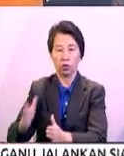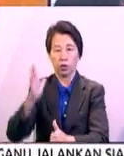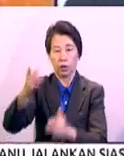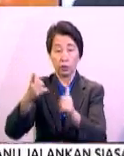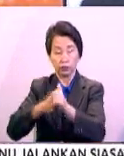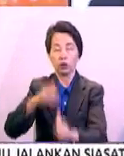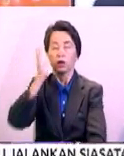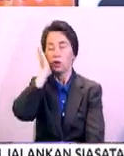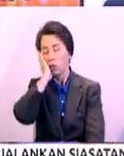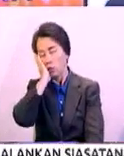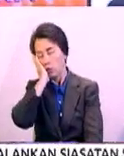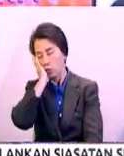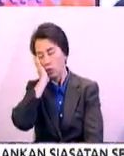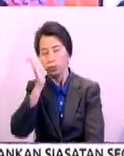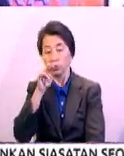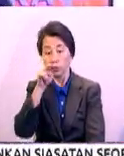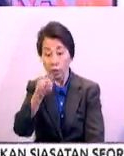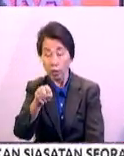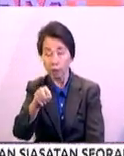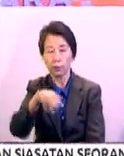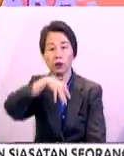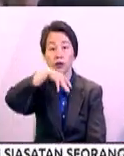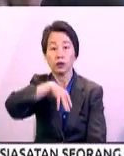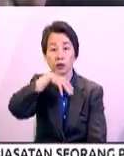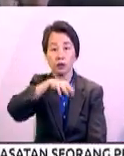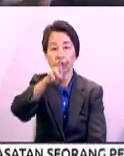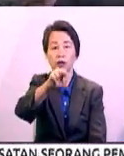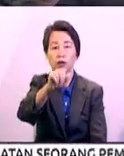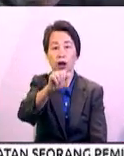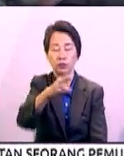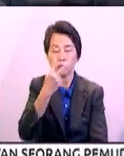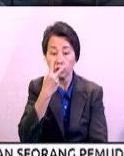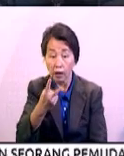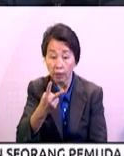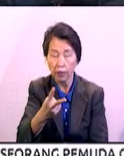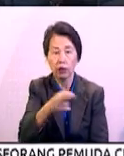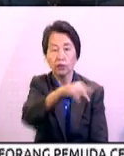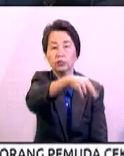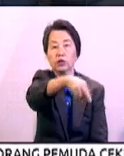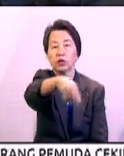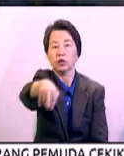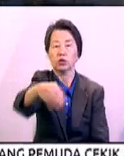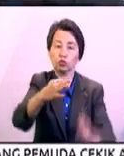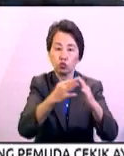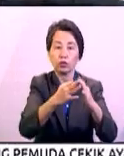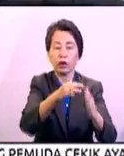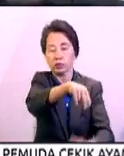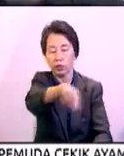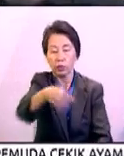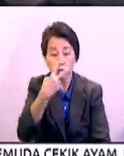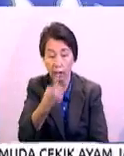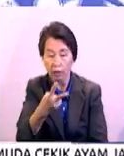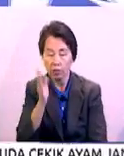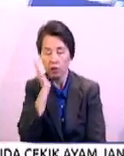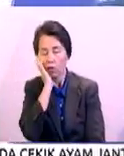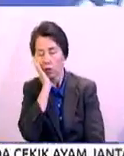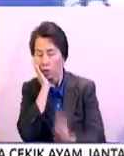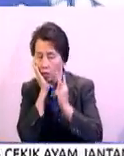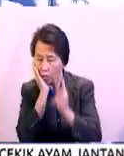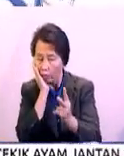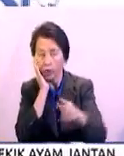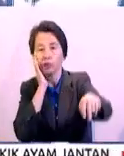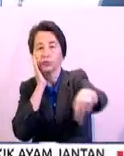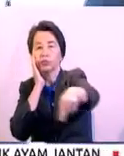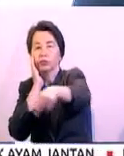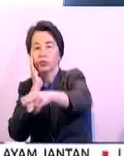dan waktu dia mengalunkan azan, dia akan nampak Rasulullah akan berjalan daripada rumah untuk pergi ke masjid. Jadi dia ada peristiwa yang sangat-sangat boleh menyentuh